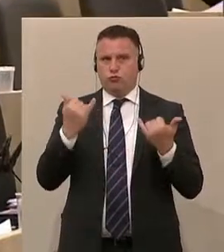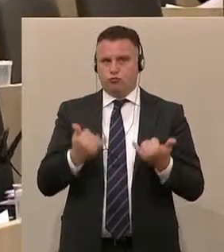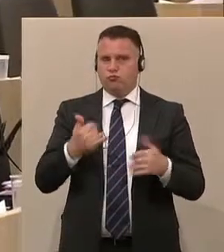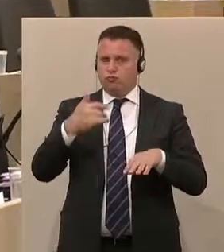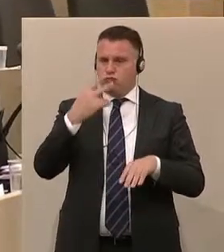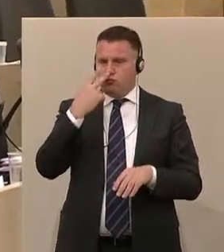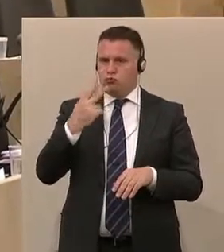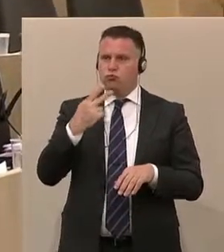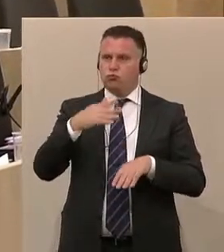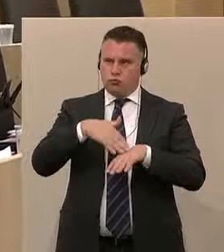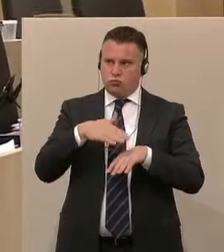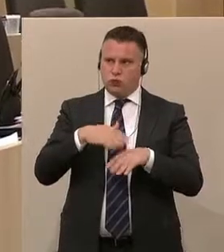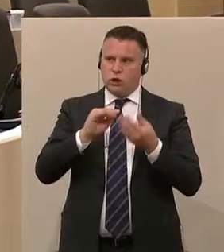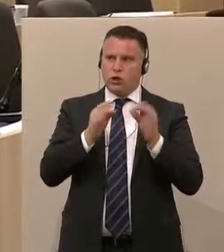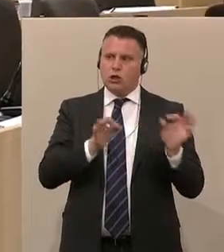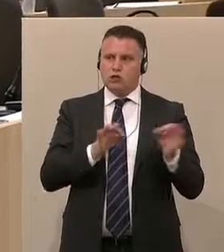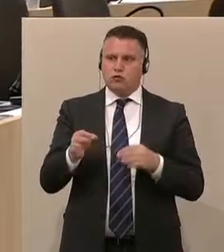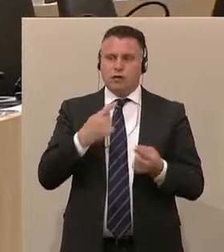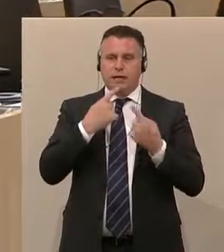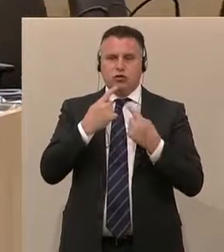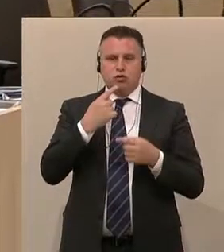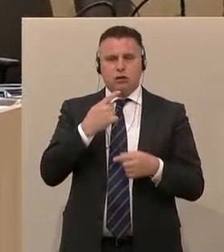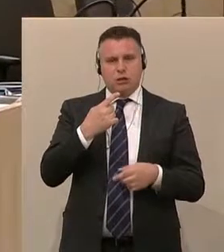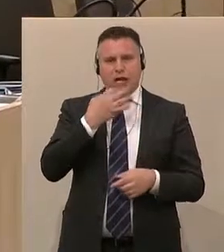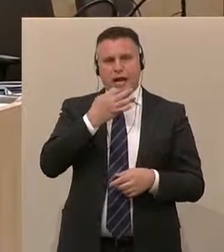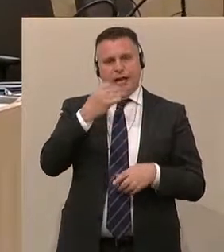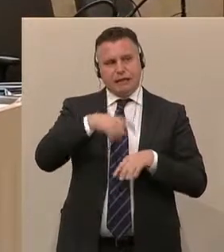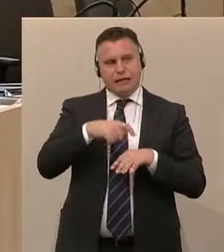sachlichen Argumenten, sagt Kulturminister Gernot Blümel.